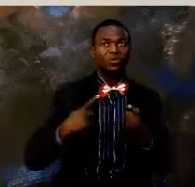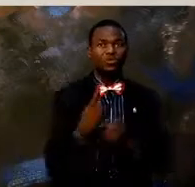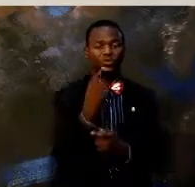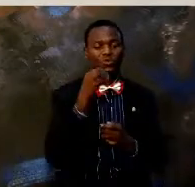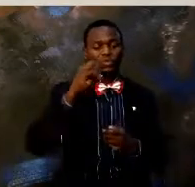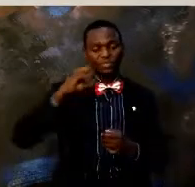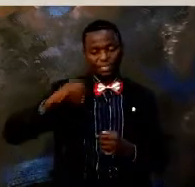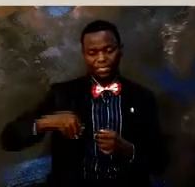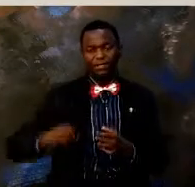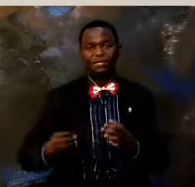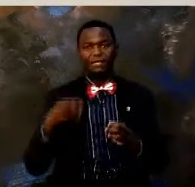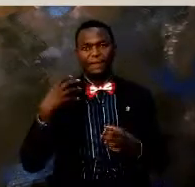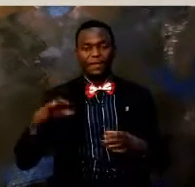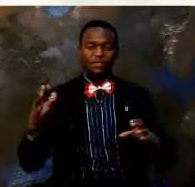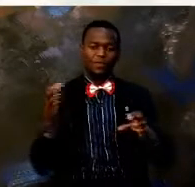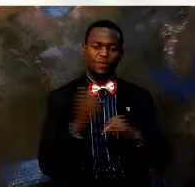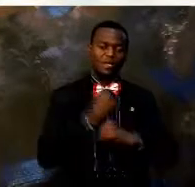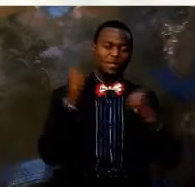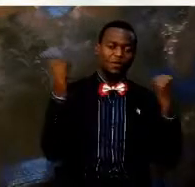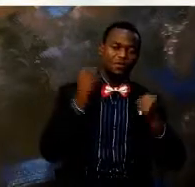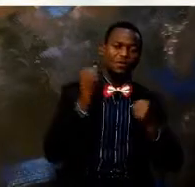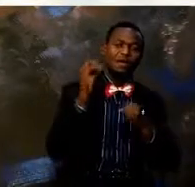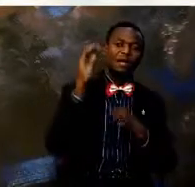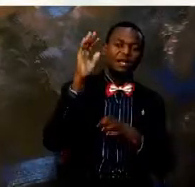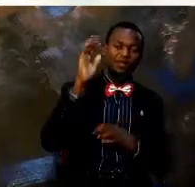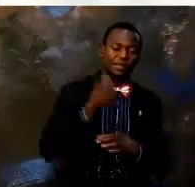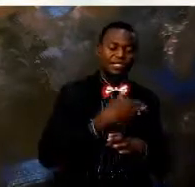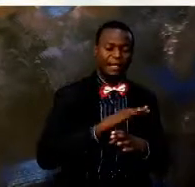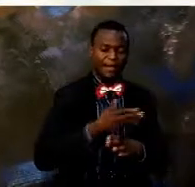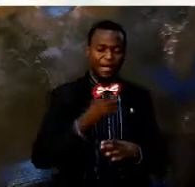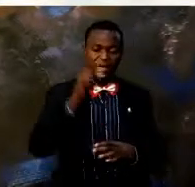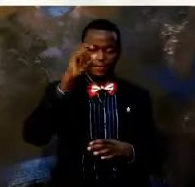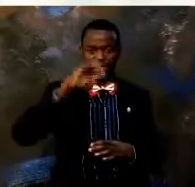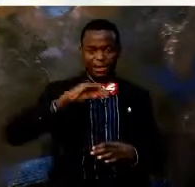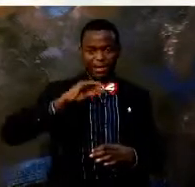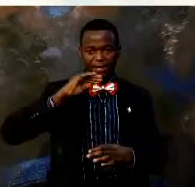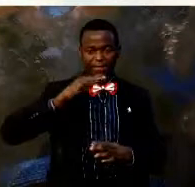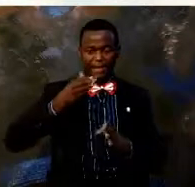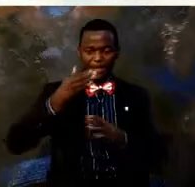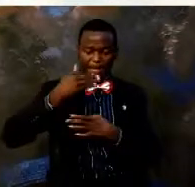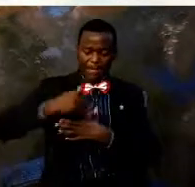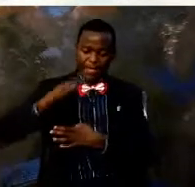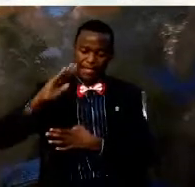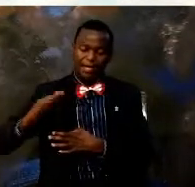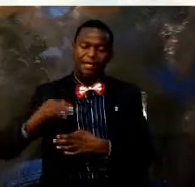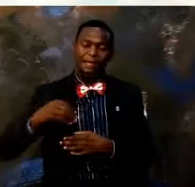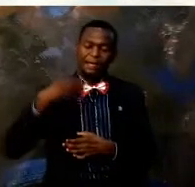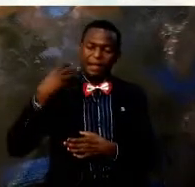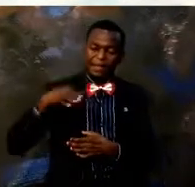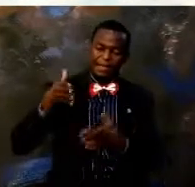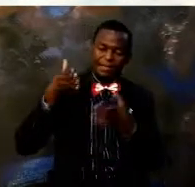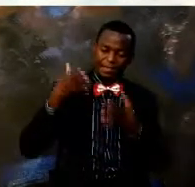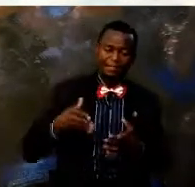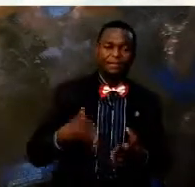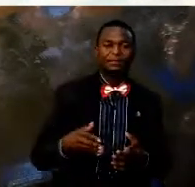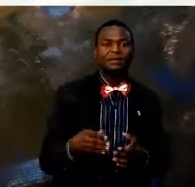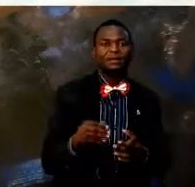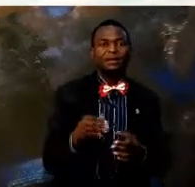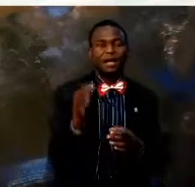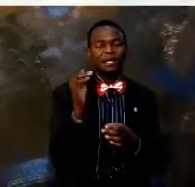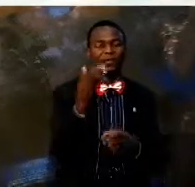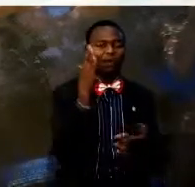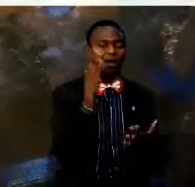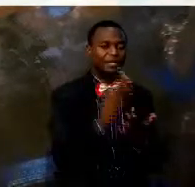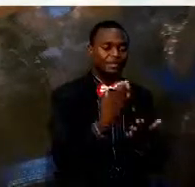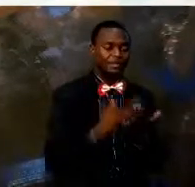za maji zipopata nguvu, alipoipa bahari mpaka wake kwamba maji yake yasiasi amri yake,